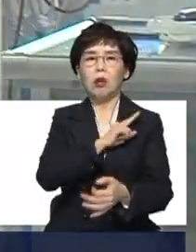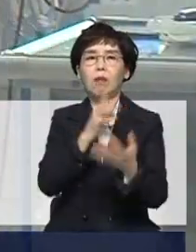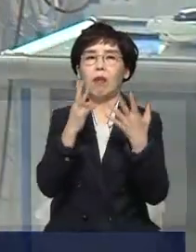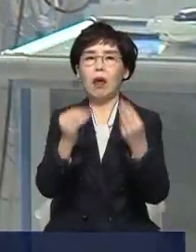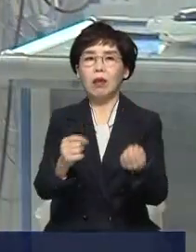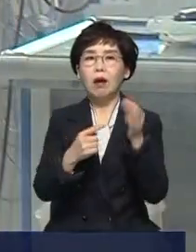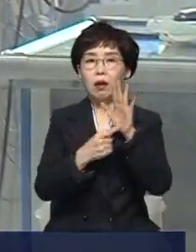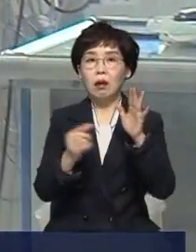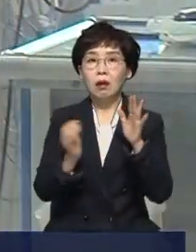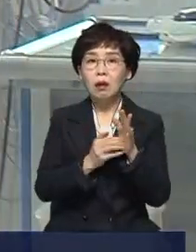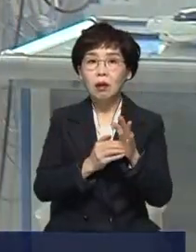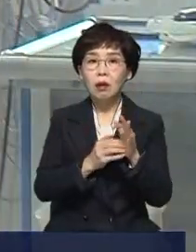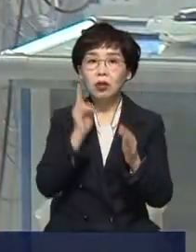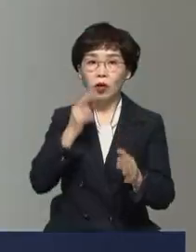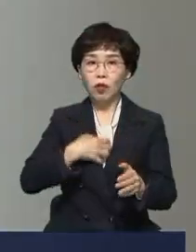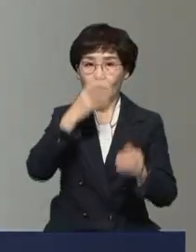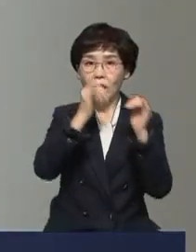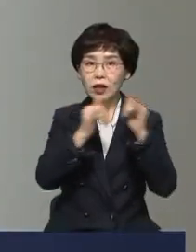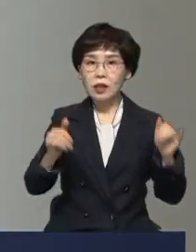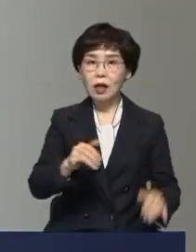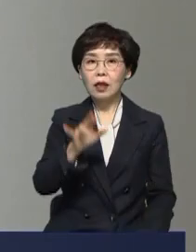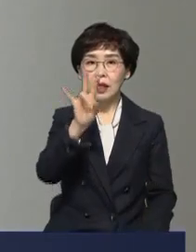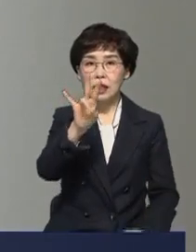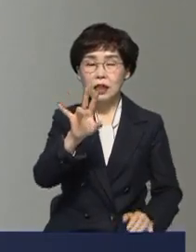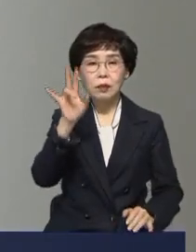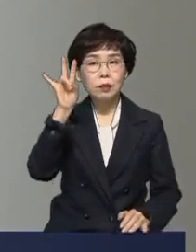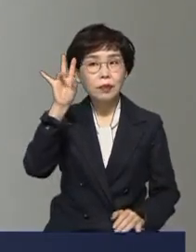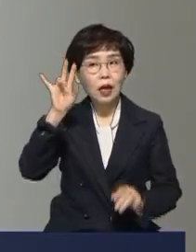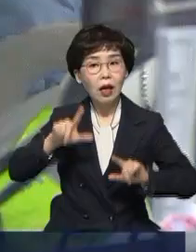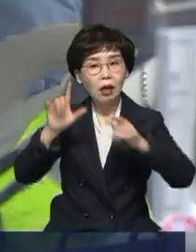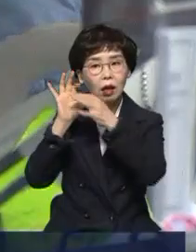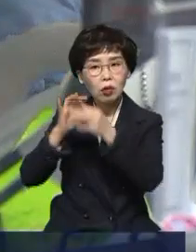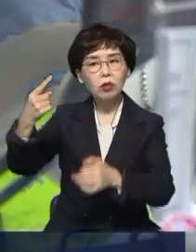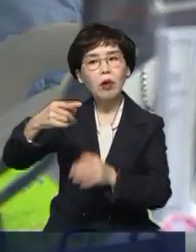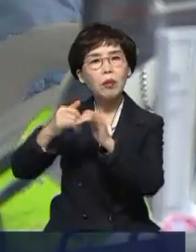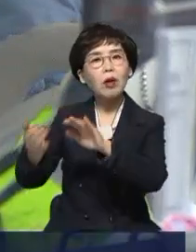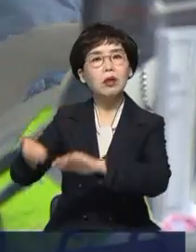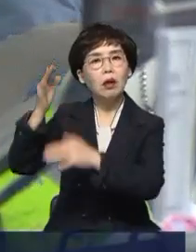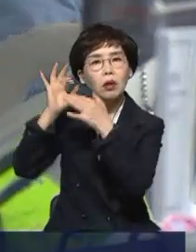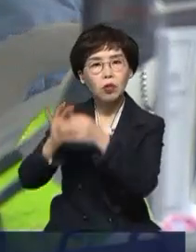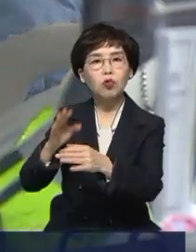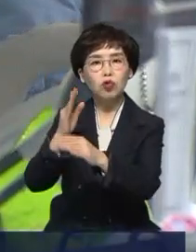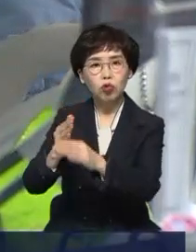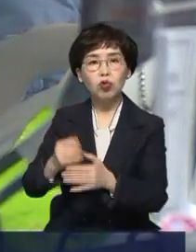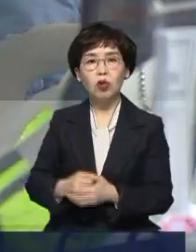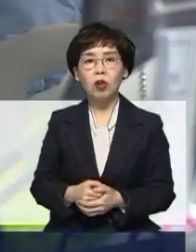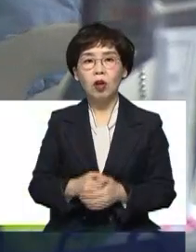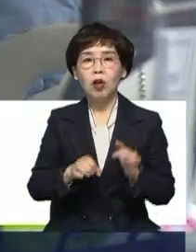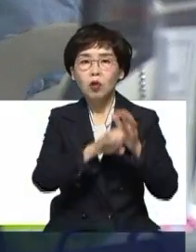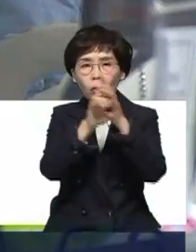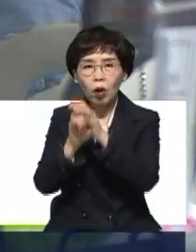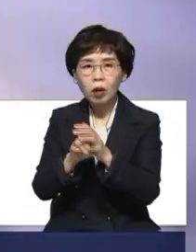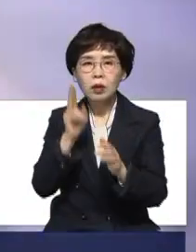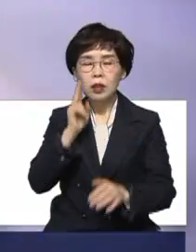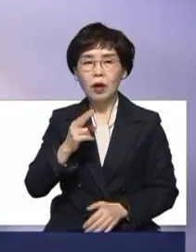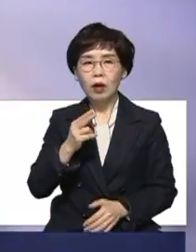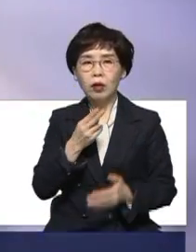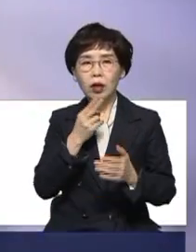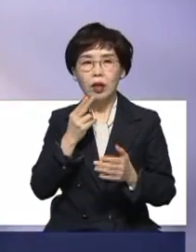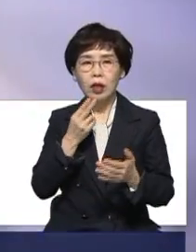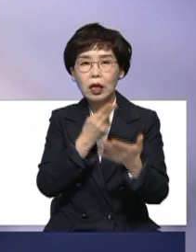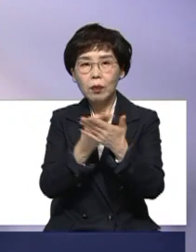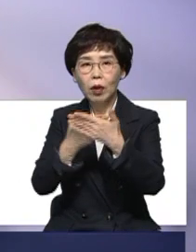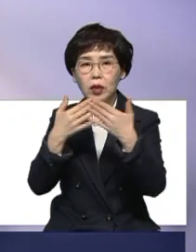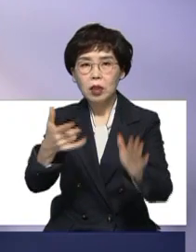기록했습니다. 위중증 환자는 24일째 1,000명대에서 머물고 있습니다. 코로나19 중증병상